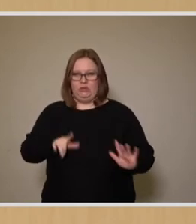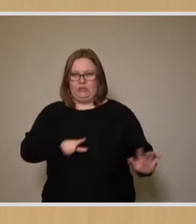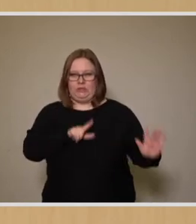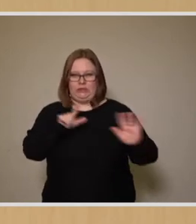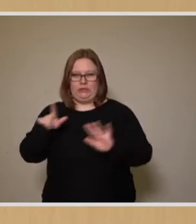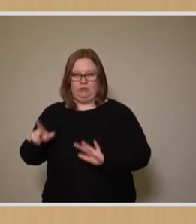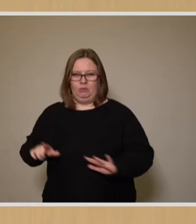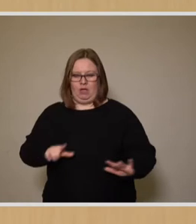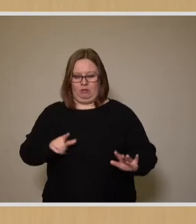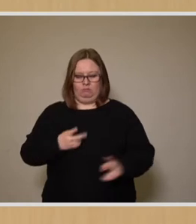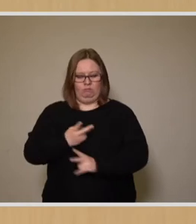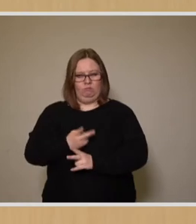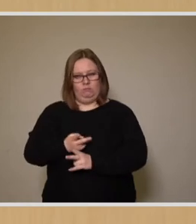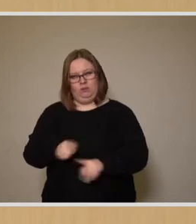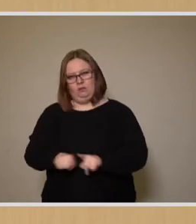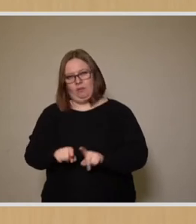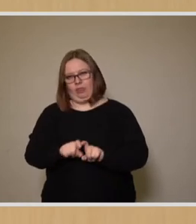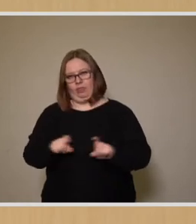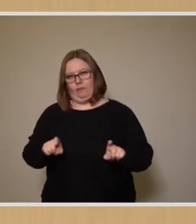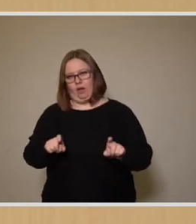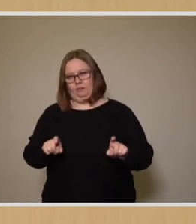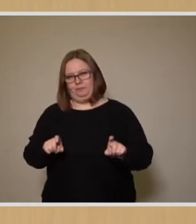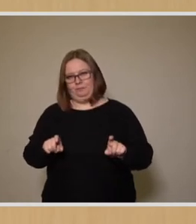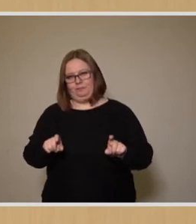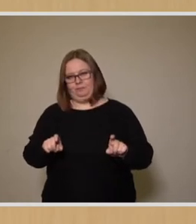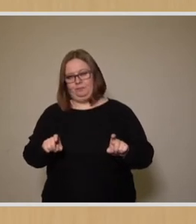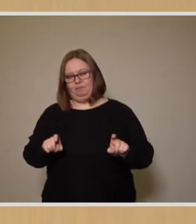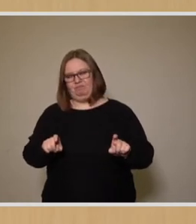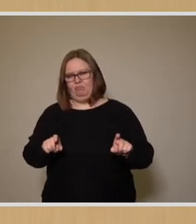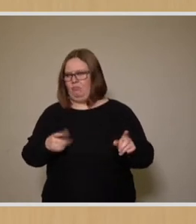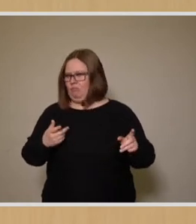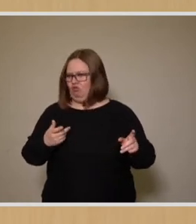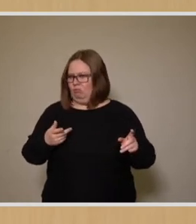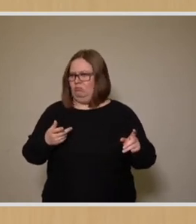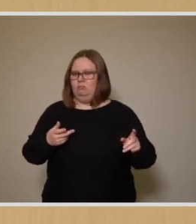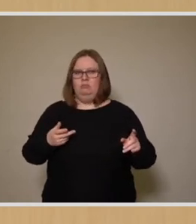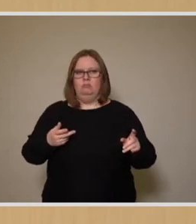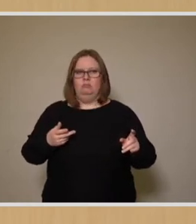meine Stadtratstätigkeit. Wir haben damals ja, hatte ich ja schon bereits gesagt,